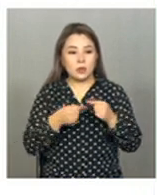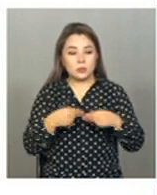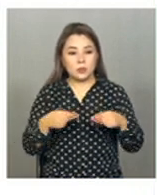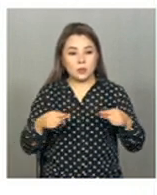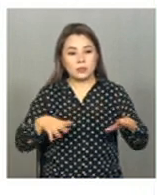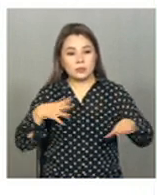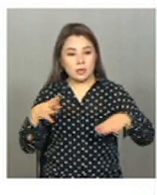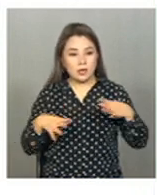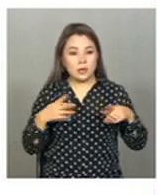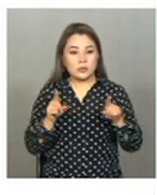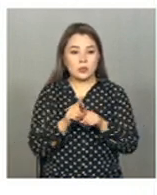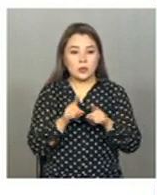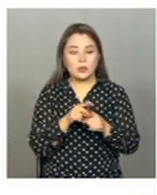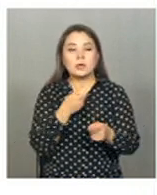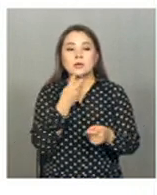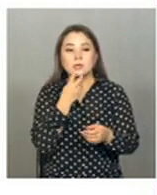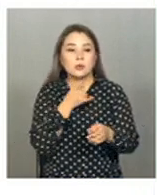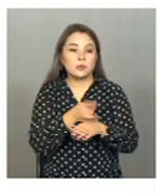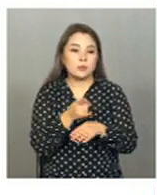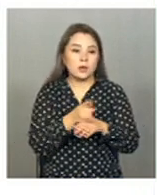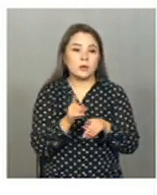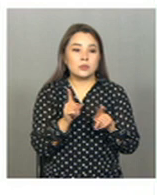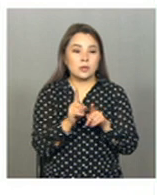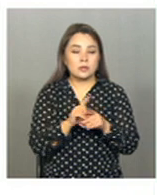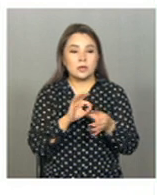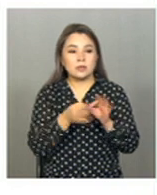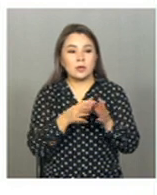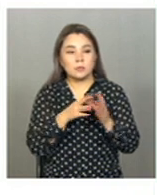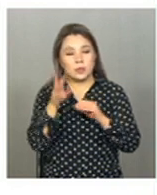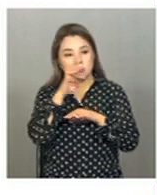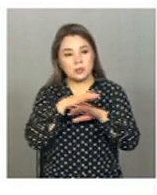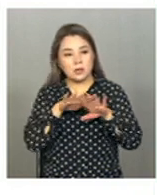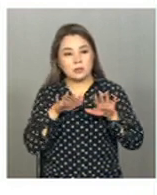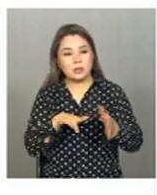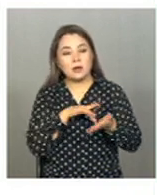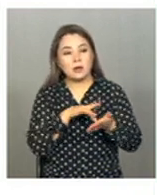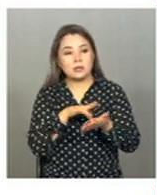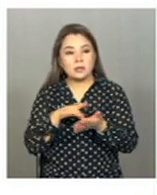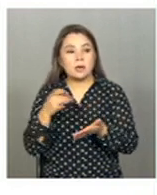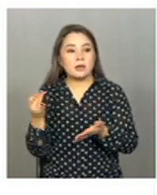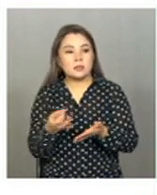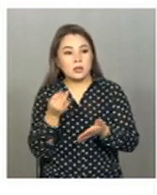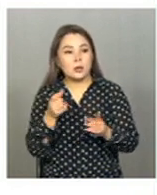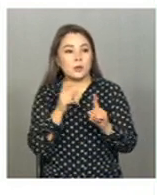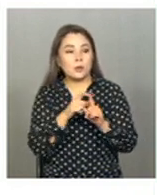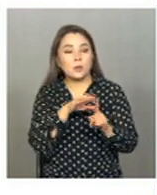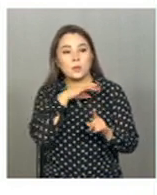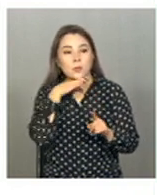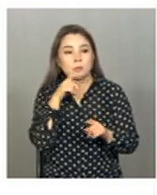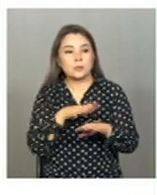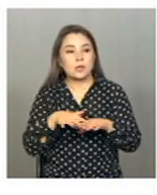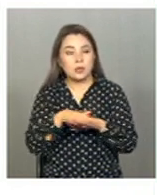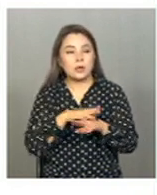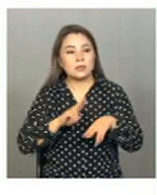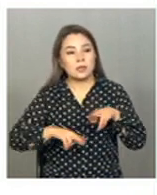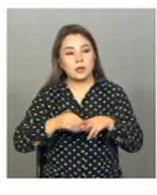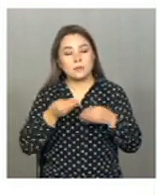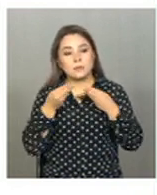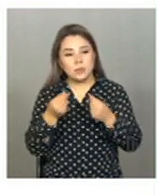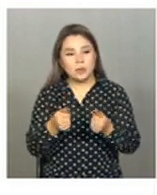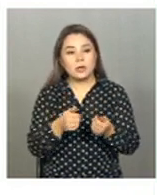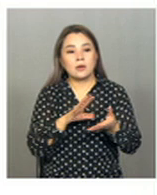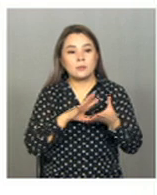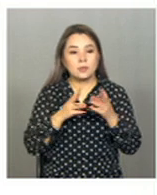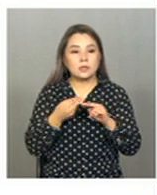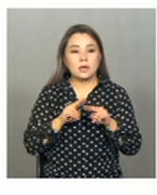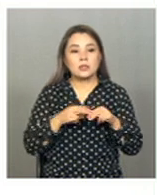қимылдарымен жұртты күлдіру, салдық құрып ел аралау, әзіл әжуа сөздермен көпшілік көңілін көтеру, бақсылық құру, тағы